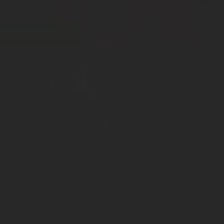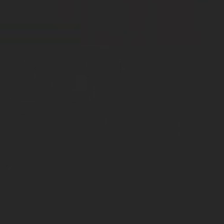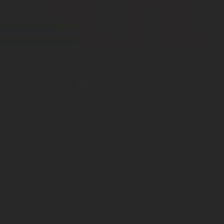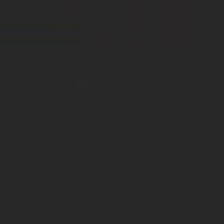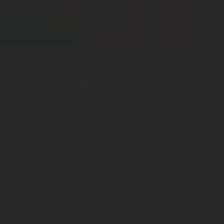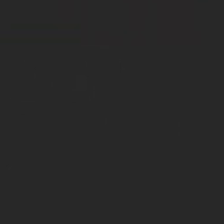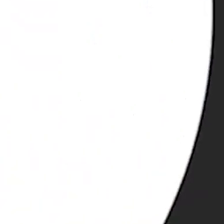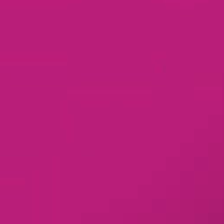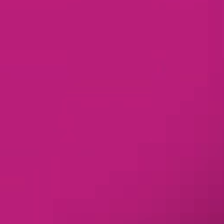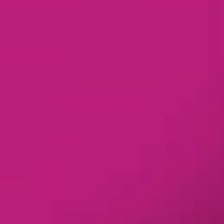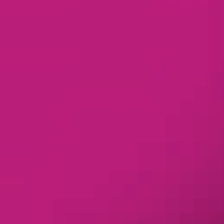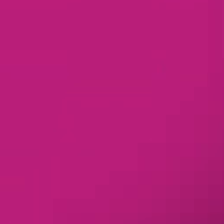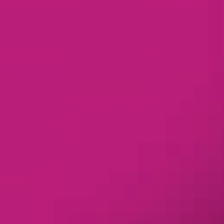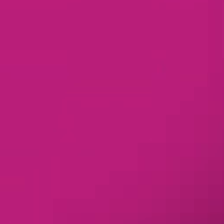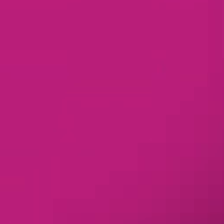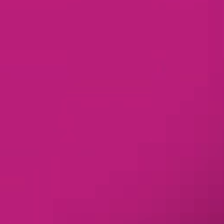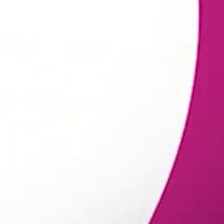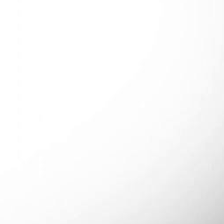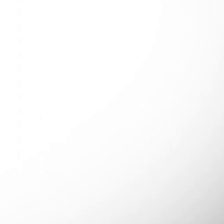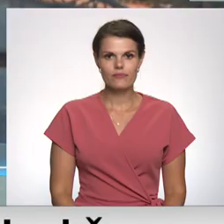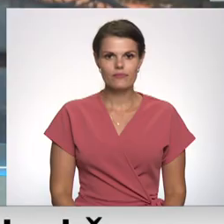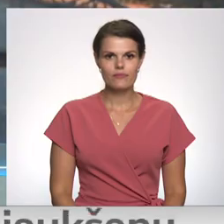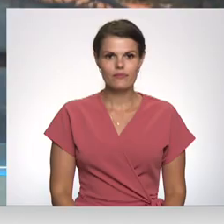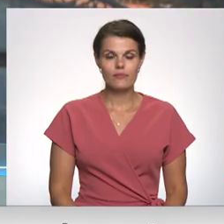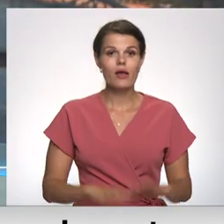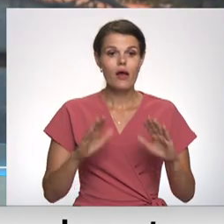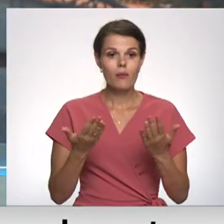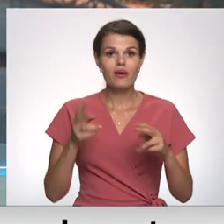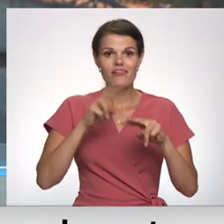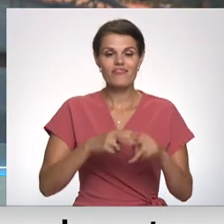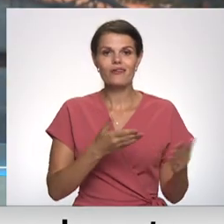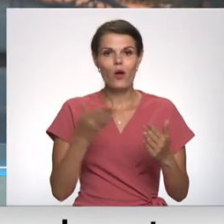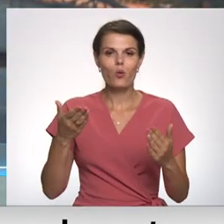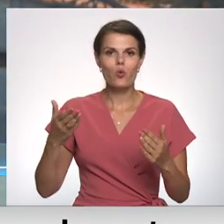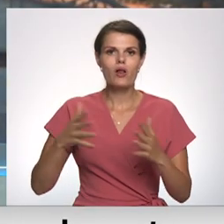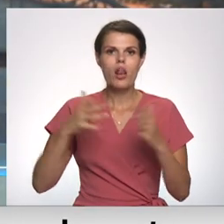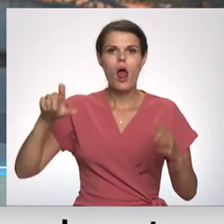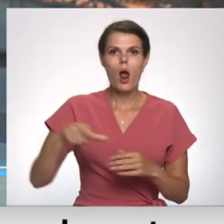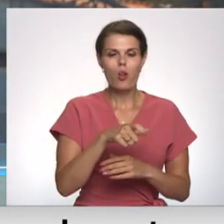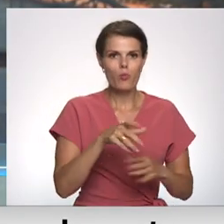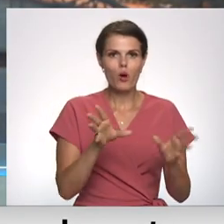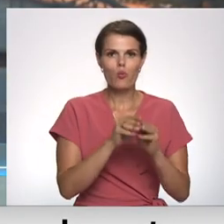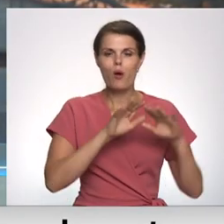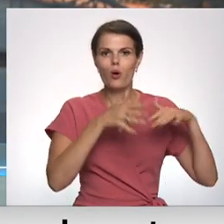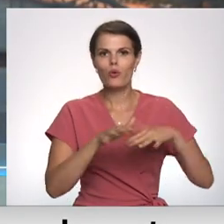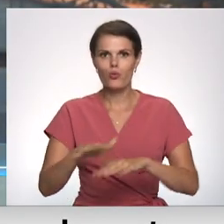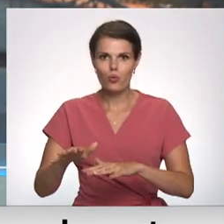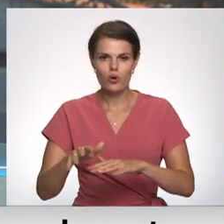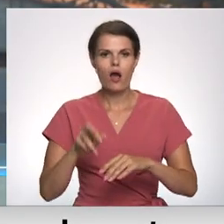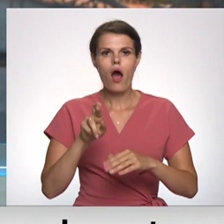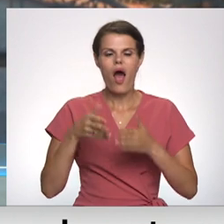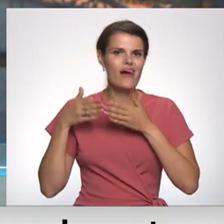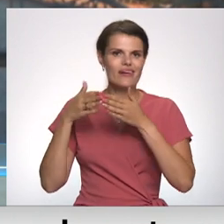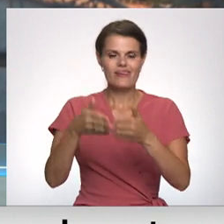Re, viss ēters ir te! Bet vietā, kur Lielupe satiekas ar jūru, ar jahtu nevar neiziet jūrā,